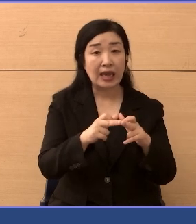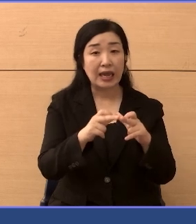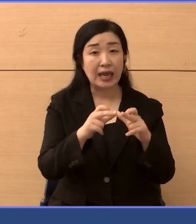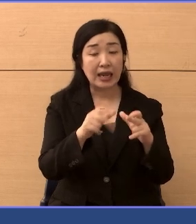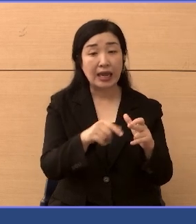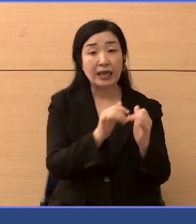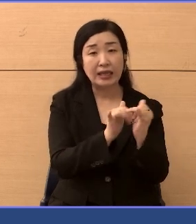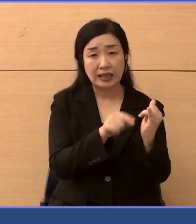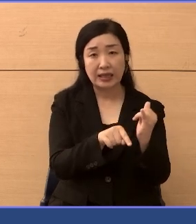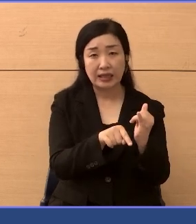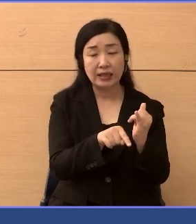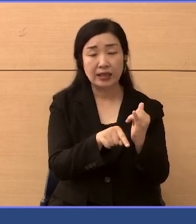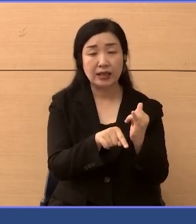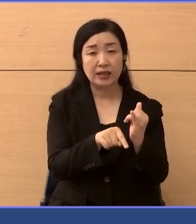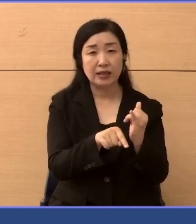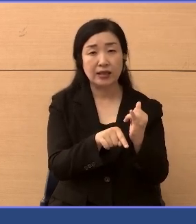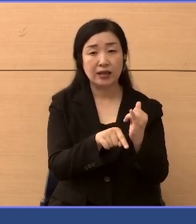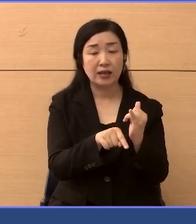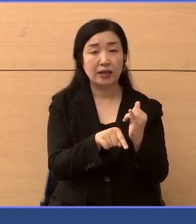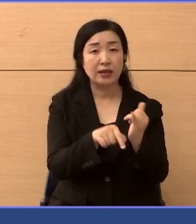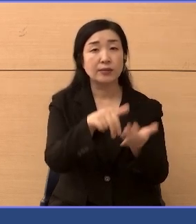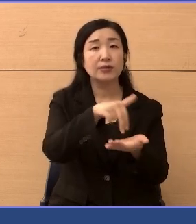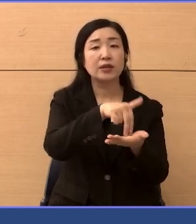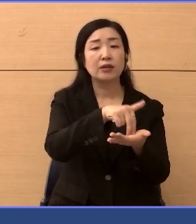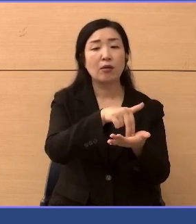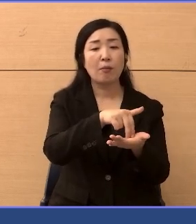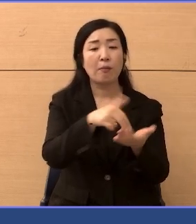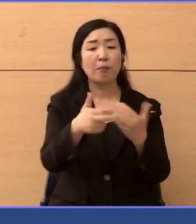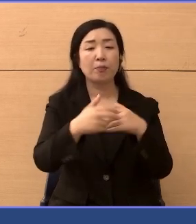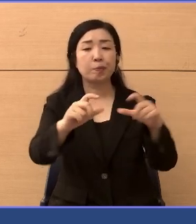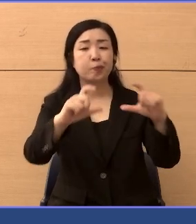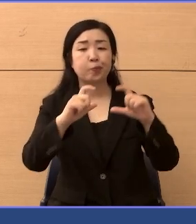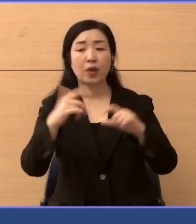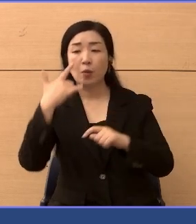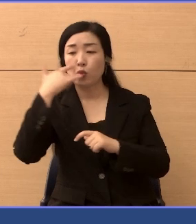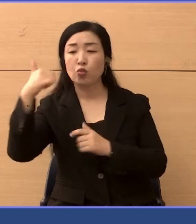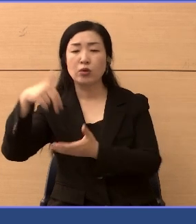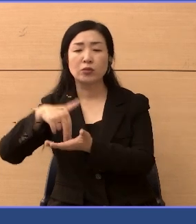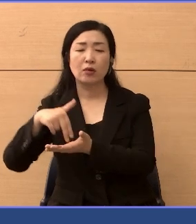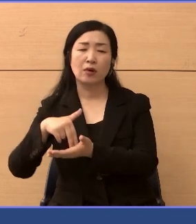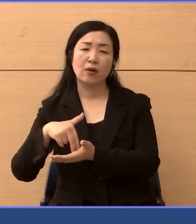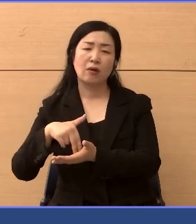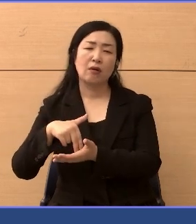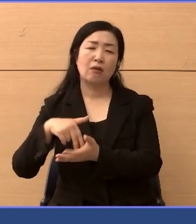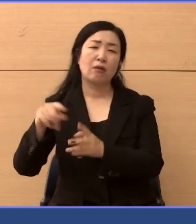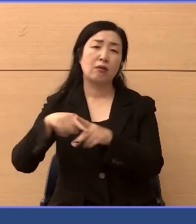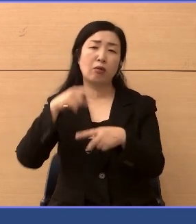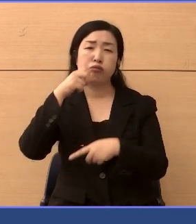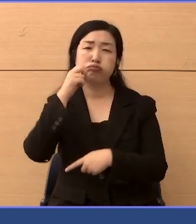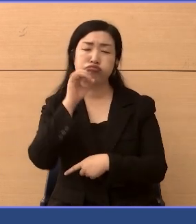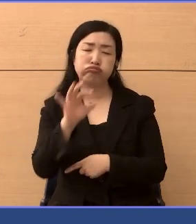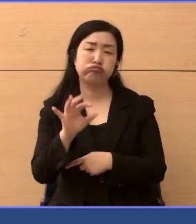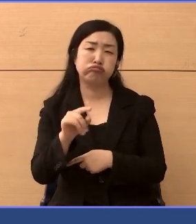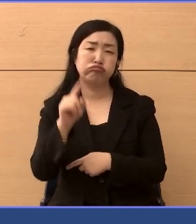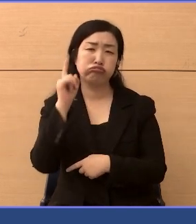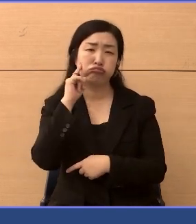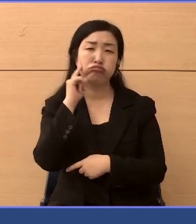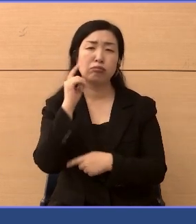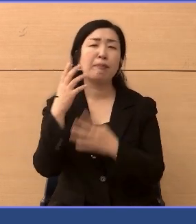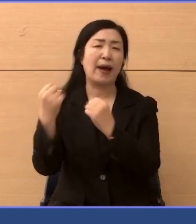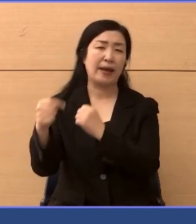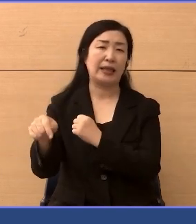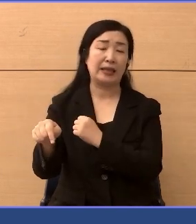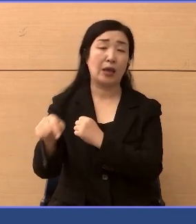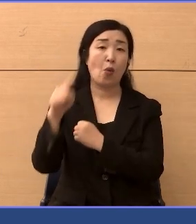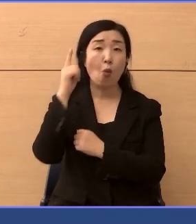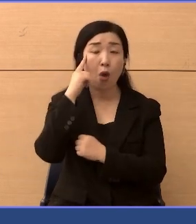the 장애인이 parents were 있는 not taking it 그런 경우에 진단을 very 받으면 much upon 부모님이 I must 이를 say 잘 수용하지 못하는 afterwards. 경우를 많이 볼 때가 And 있습니다. that means